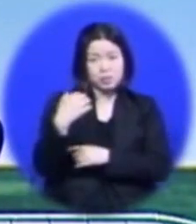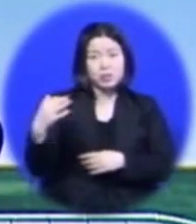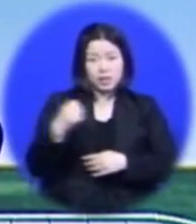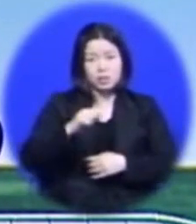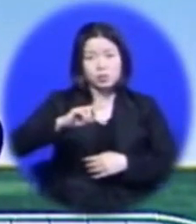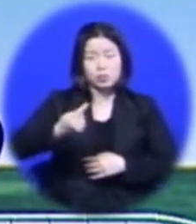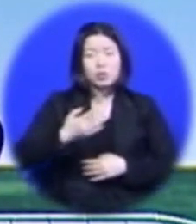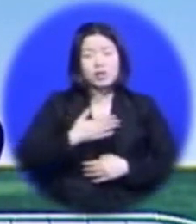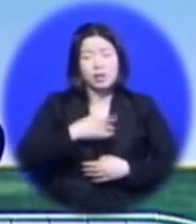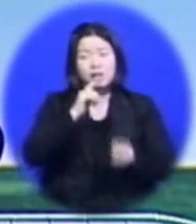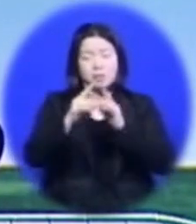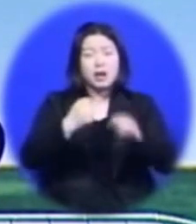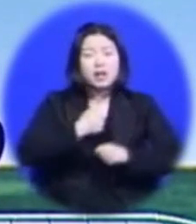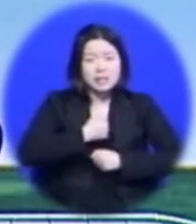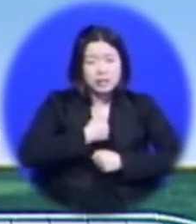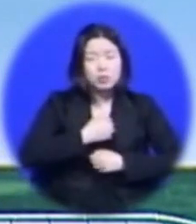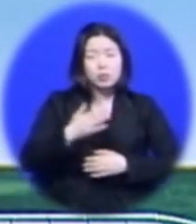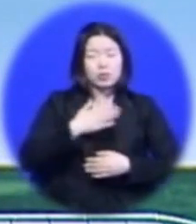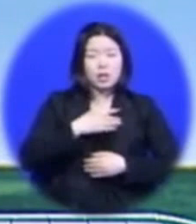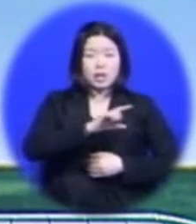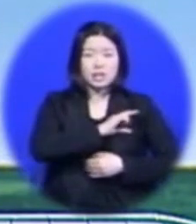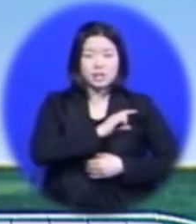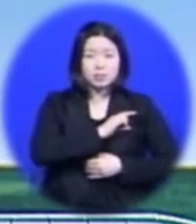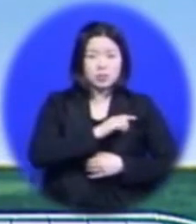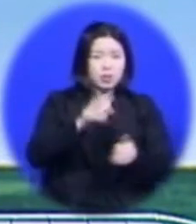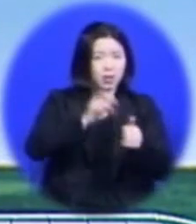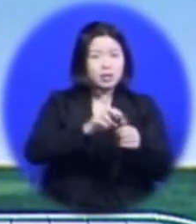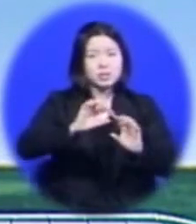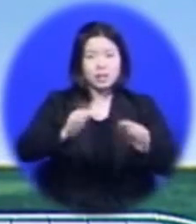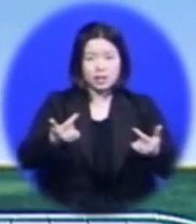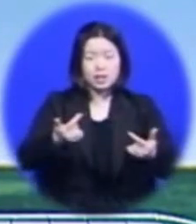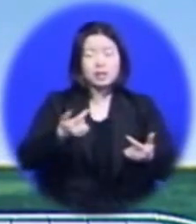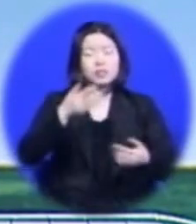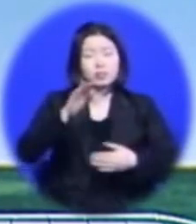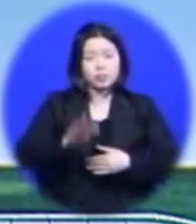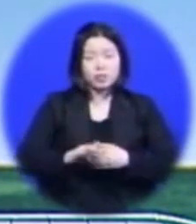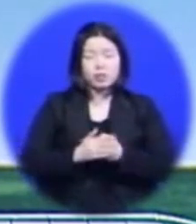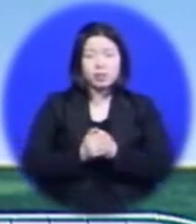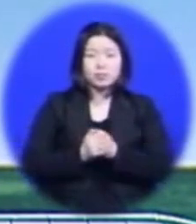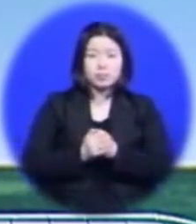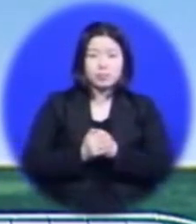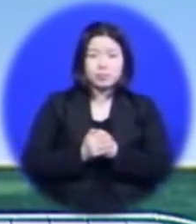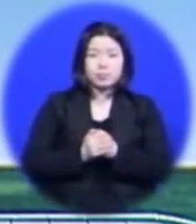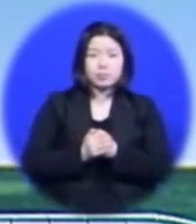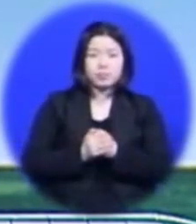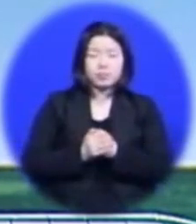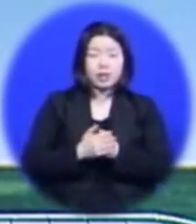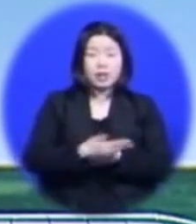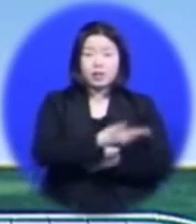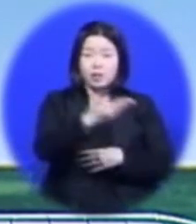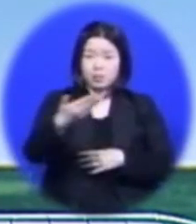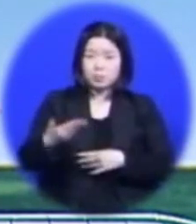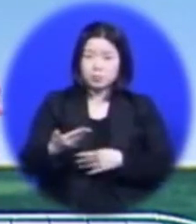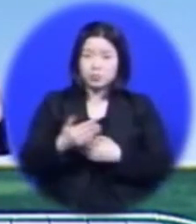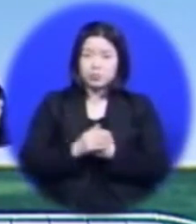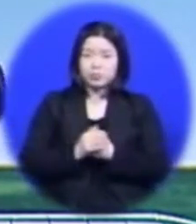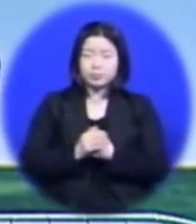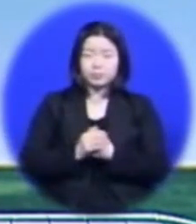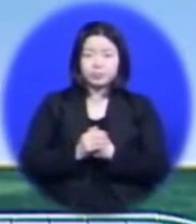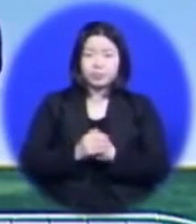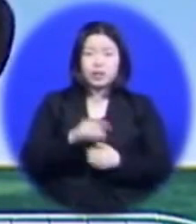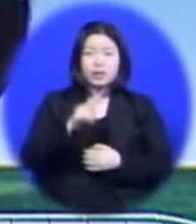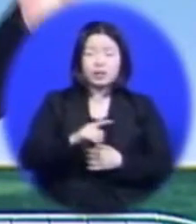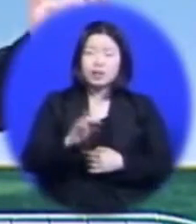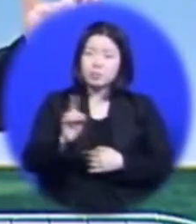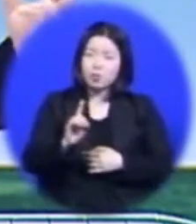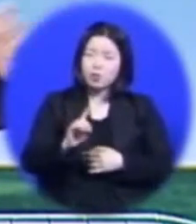내 말을 지키며 내 이름을 배반하지 아니하였도다. 여러분, 이게